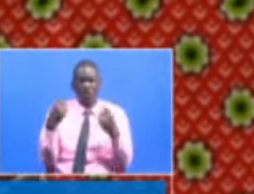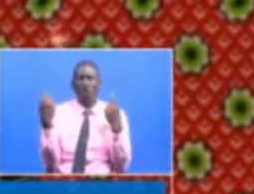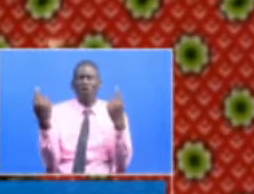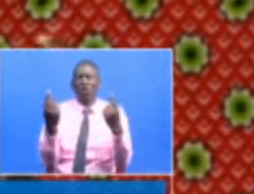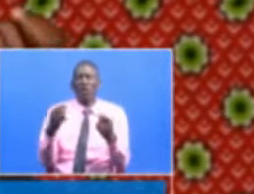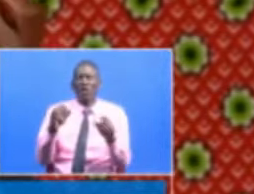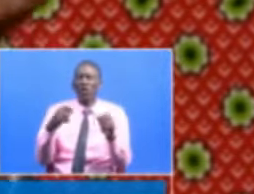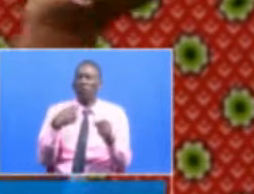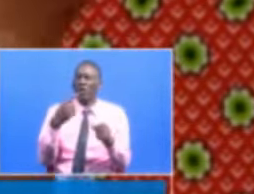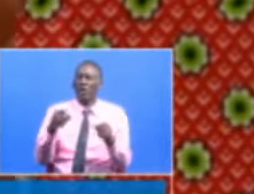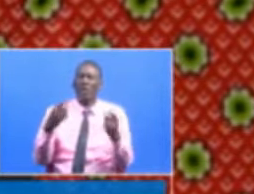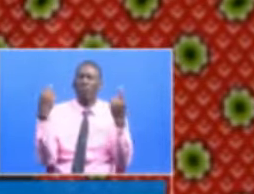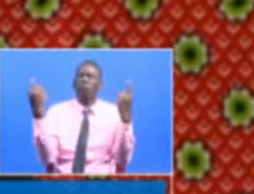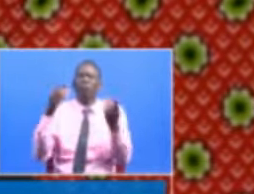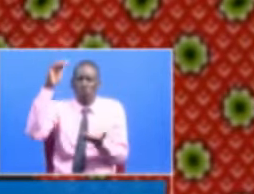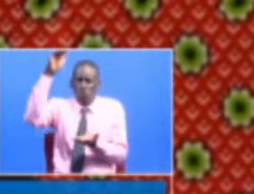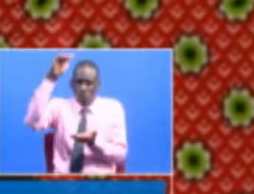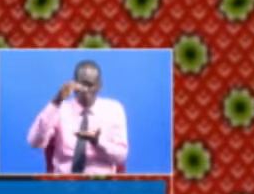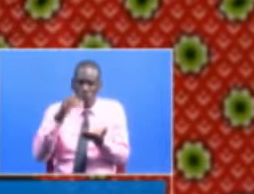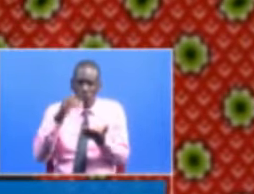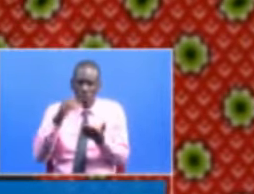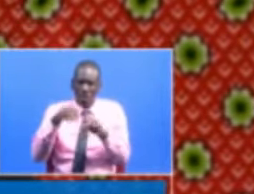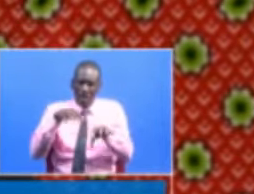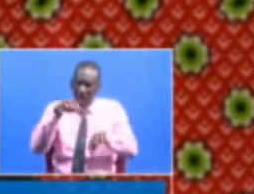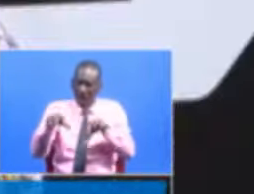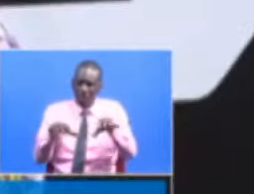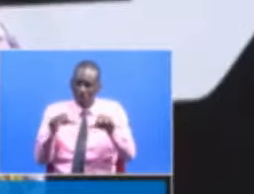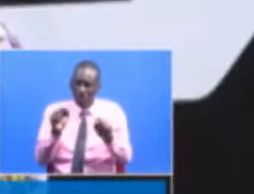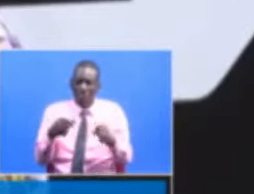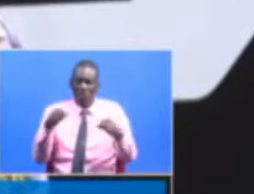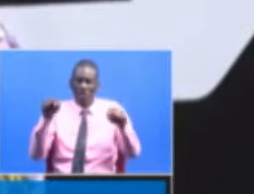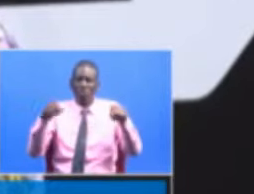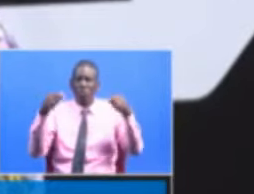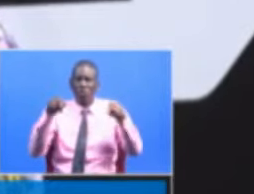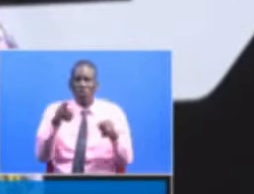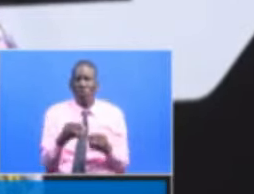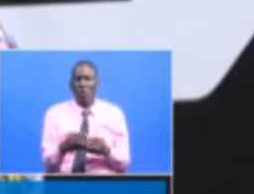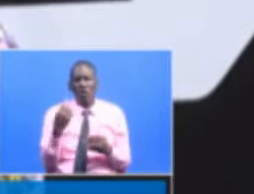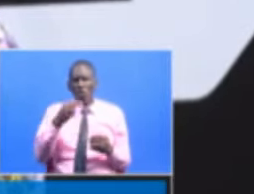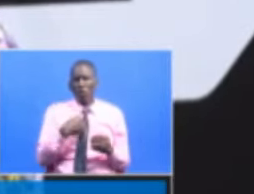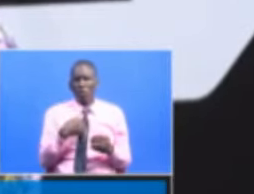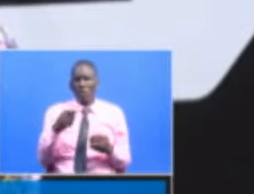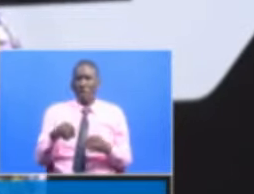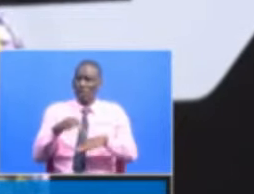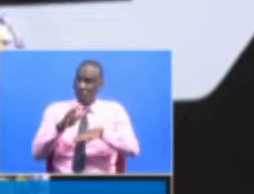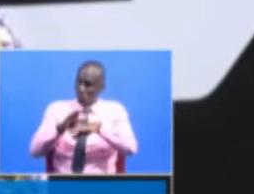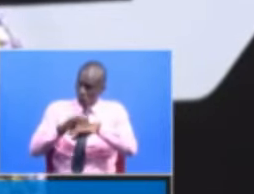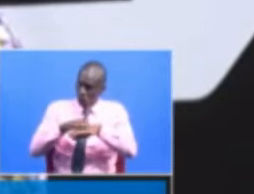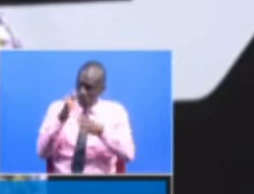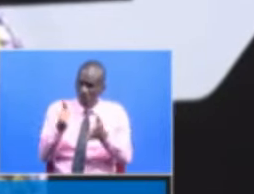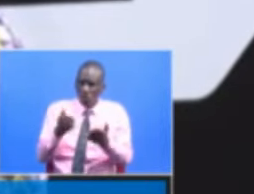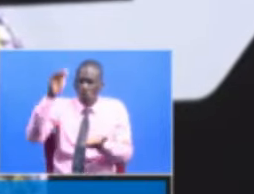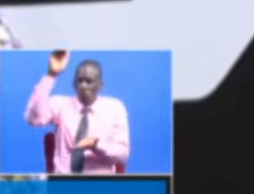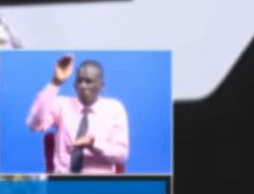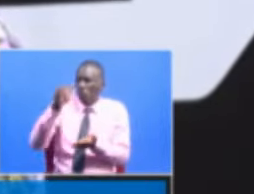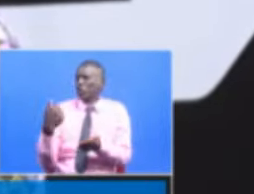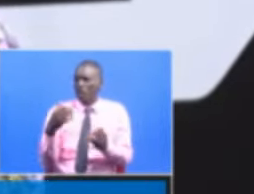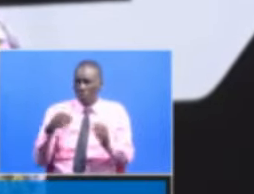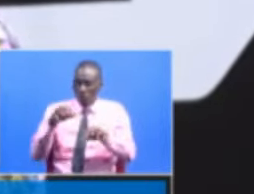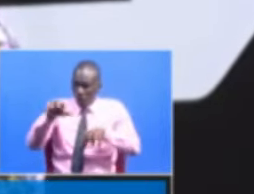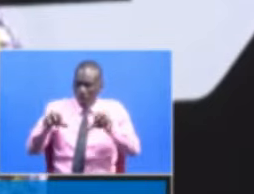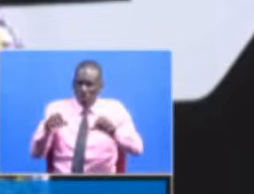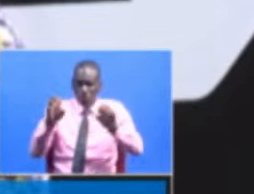mifugo, huoni kama utapigwa mawe? Kwangu ninaona kwamba itakuwa jambo bora kupunguza mifugo kwa sababu